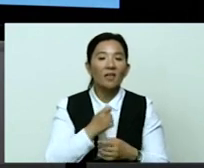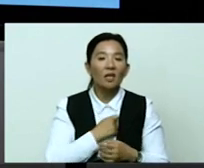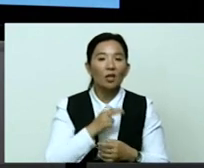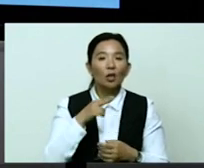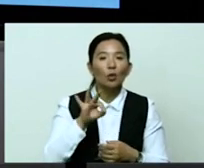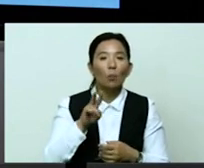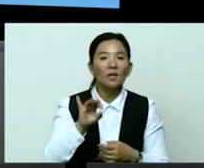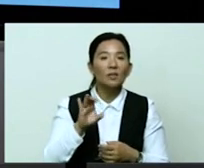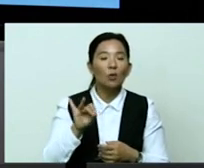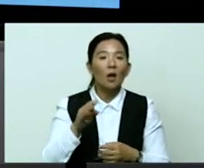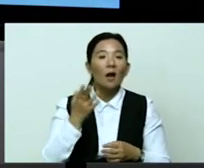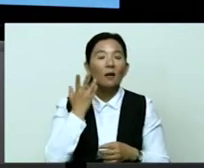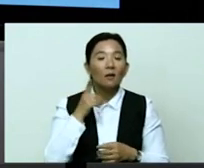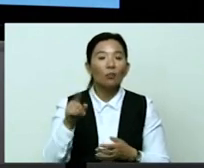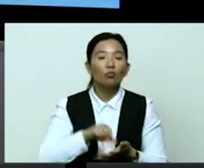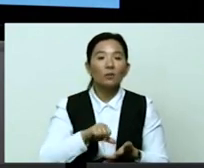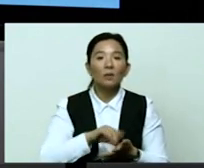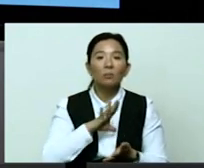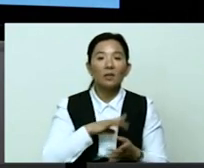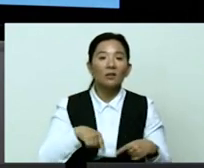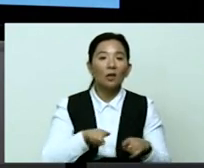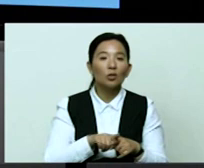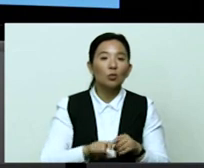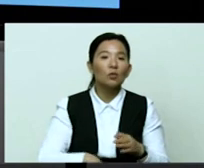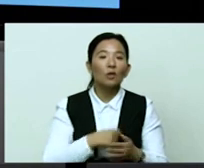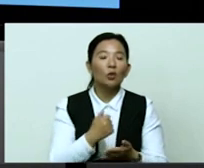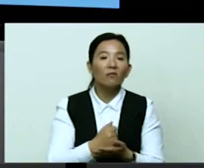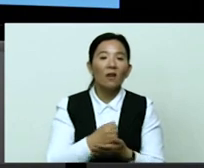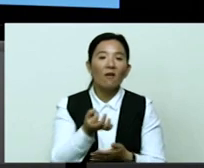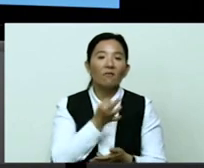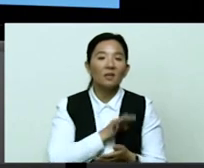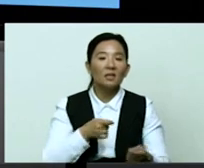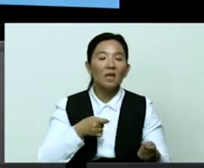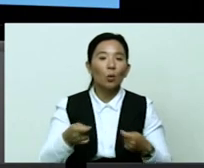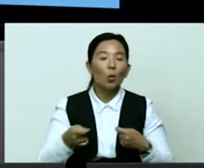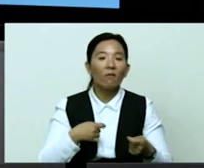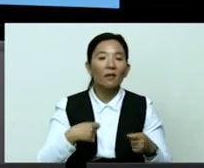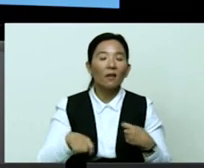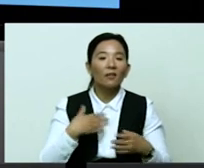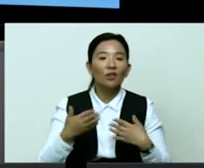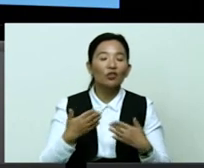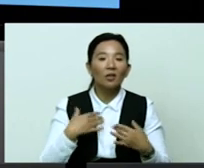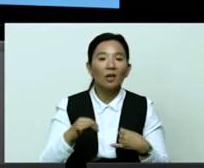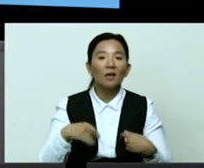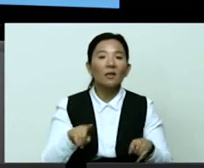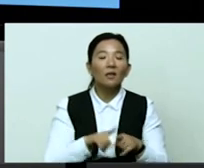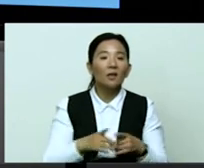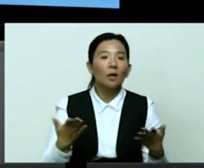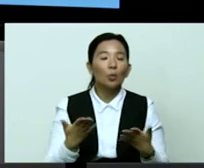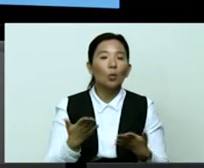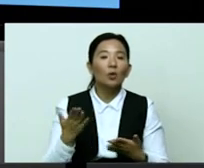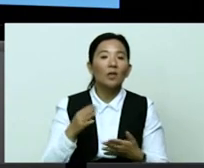доблестью. При Алимхане также были установлены выгодные торговые отношения. С какими территориями? Конечно,